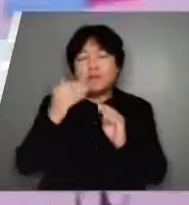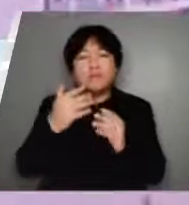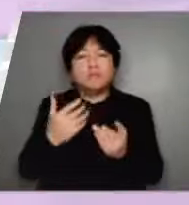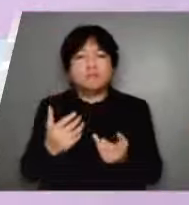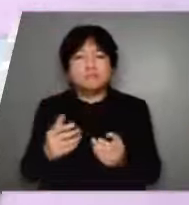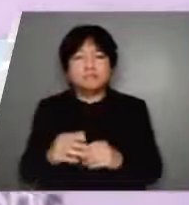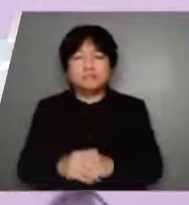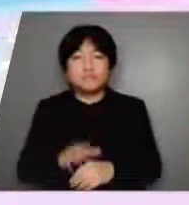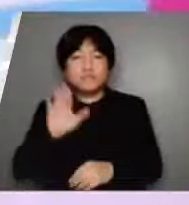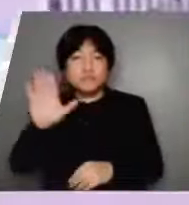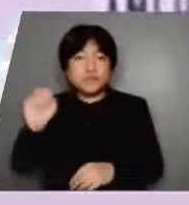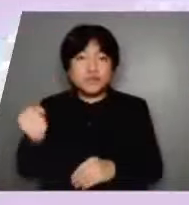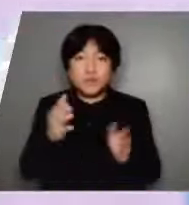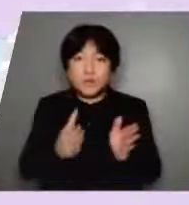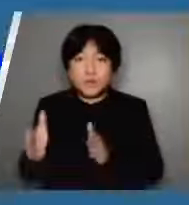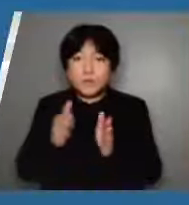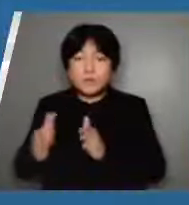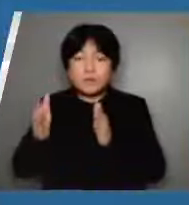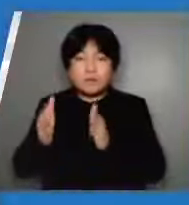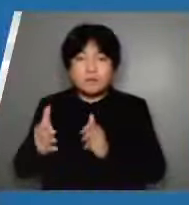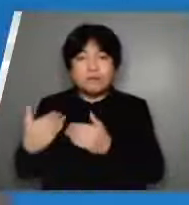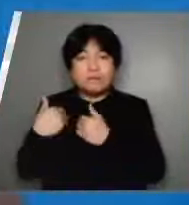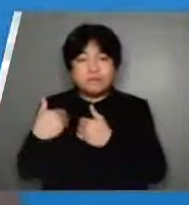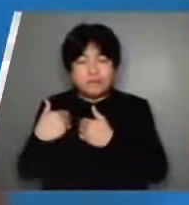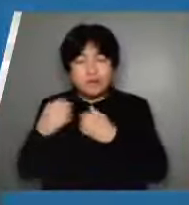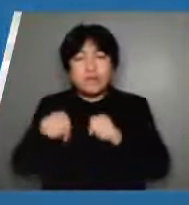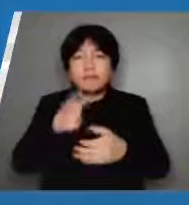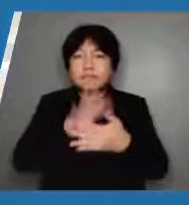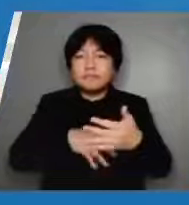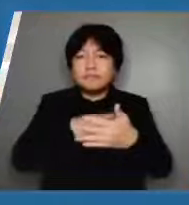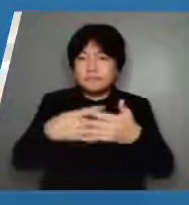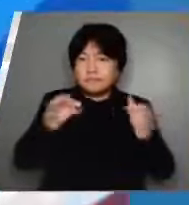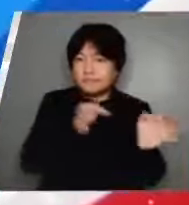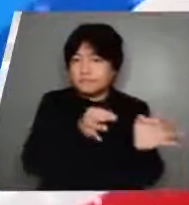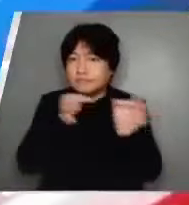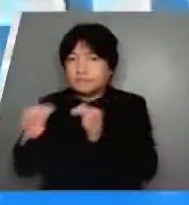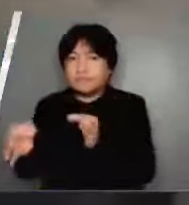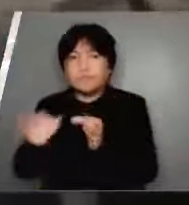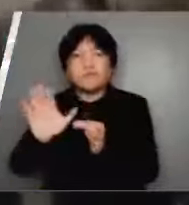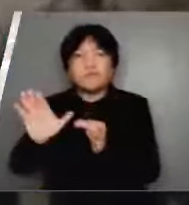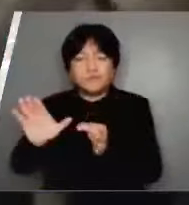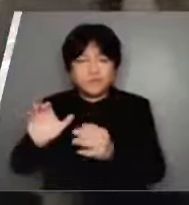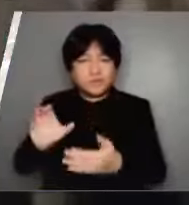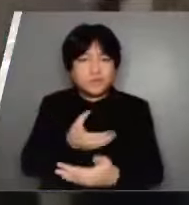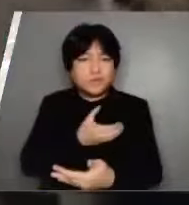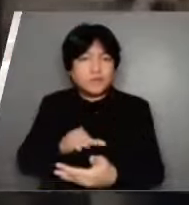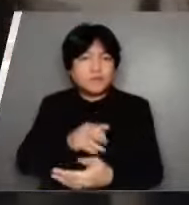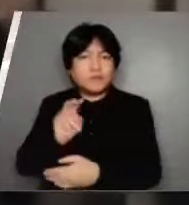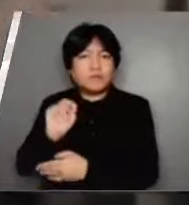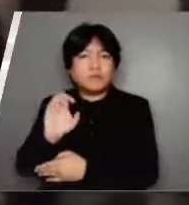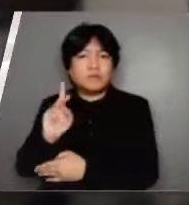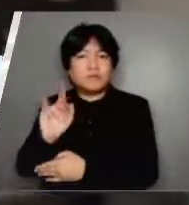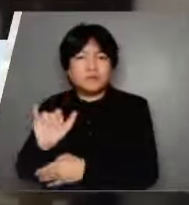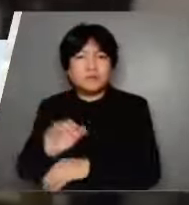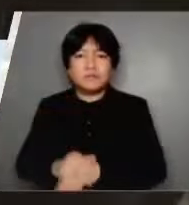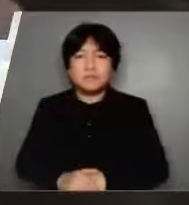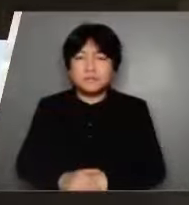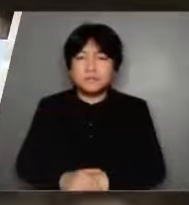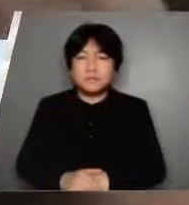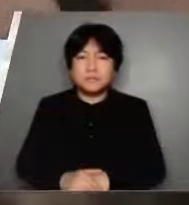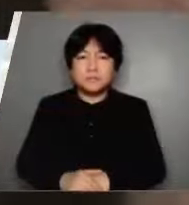na sinusubukan nilang i-reschedule ang concert ni Nicki. After more than a